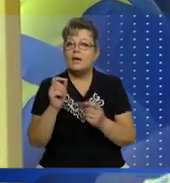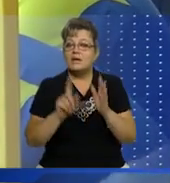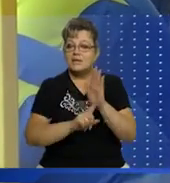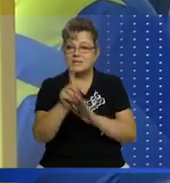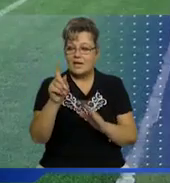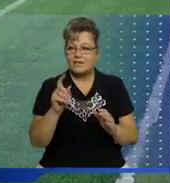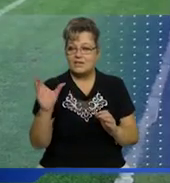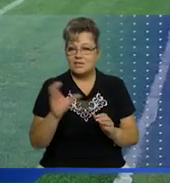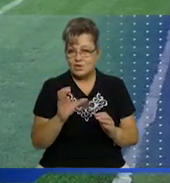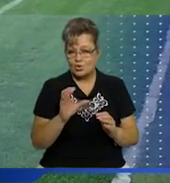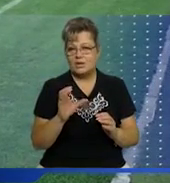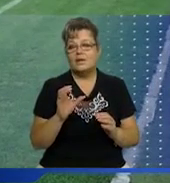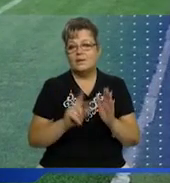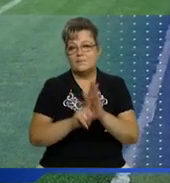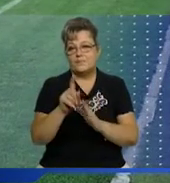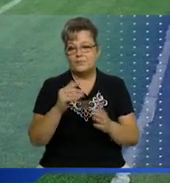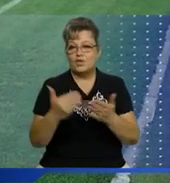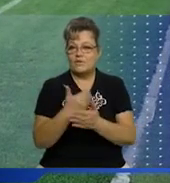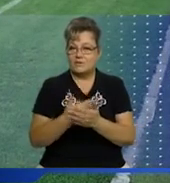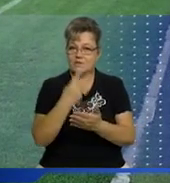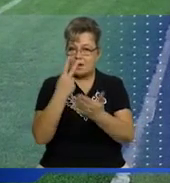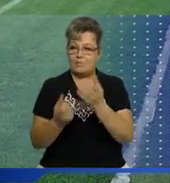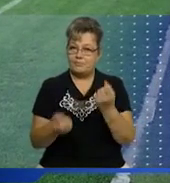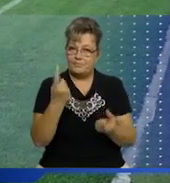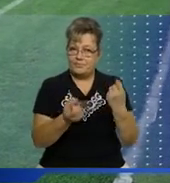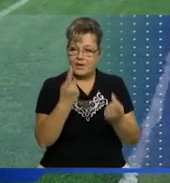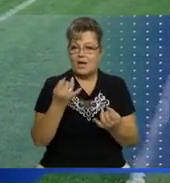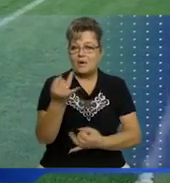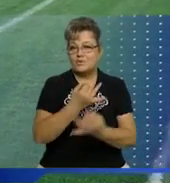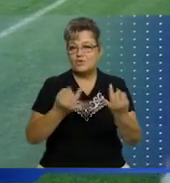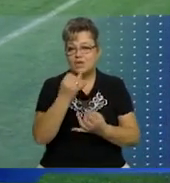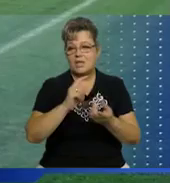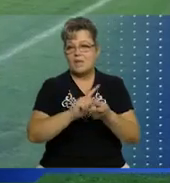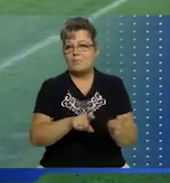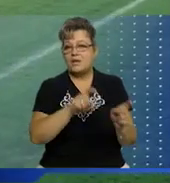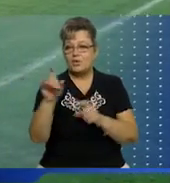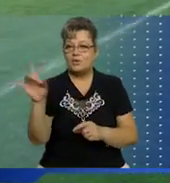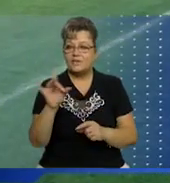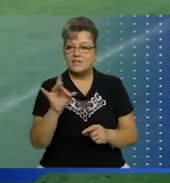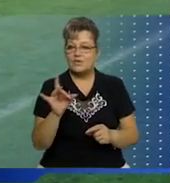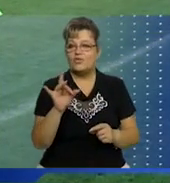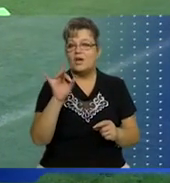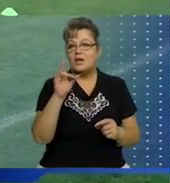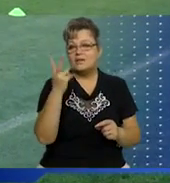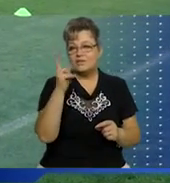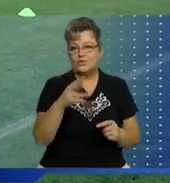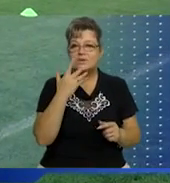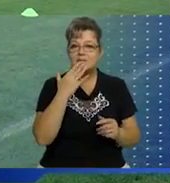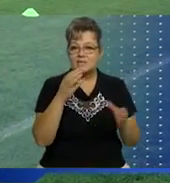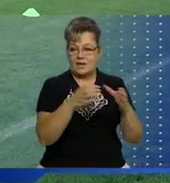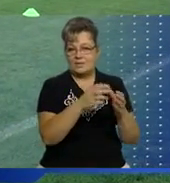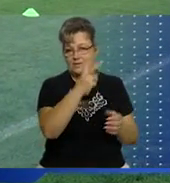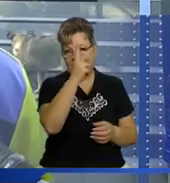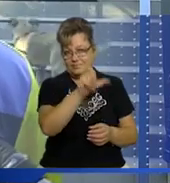сезона руководство клуба стало щедро одаривать новостями. Главной темой для обсуждения стал переход в Ростов Сесара Наваса и Кристиана